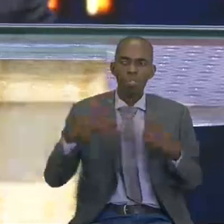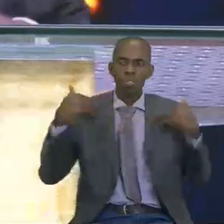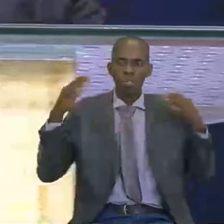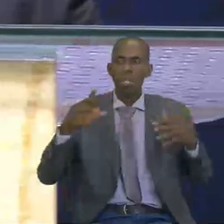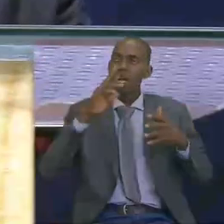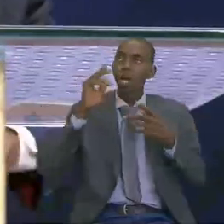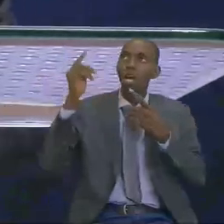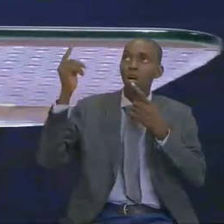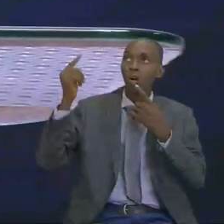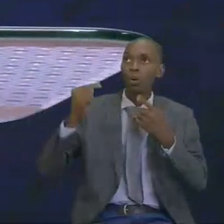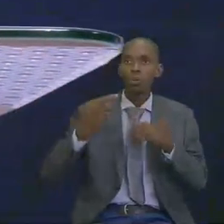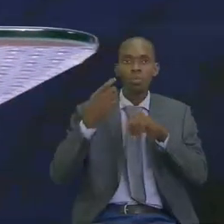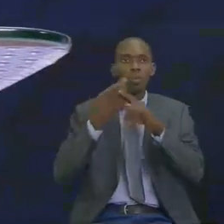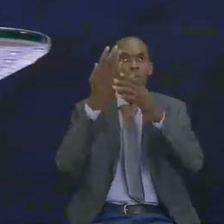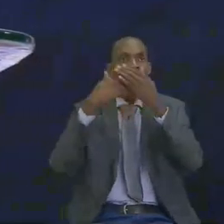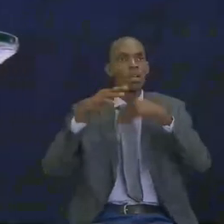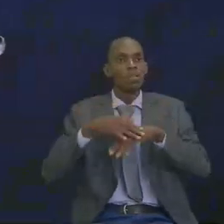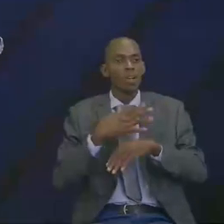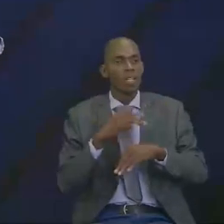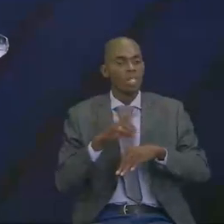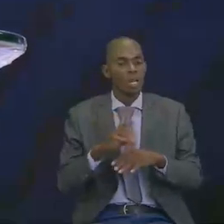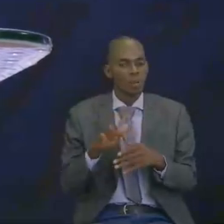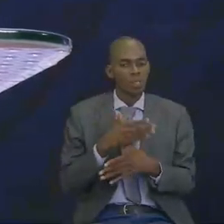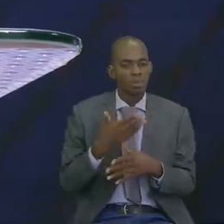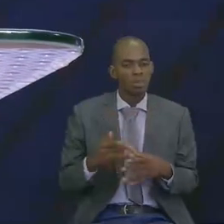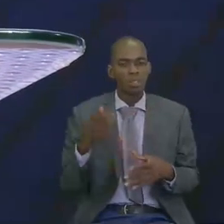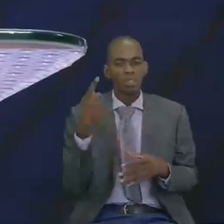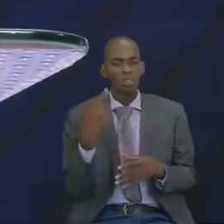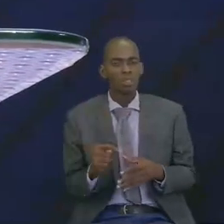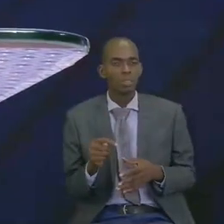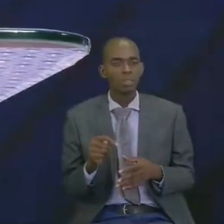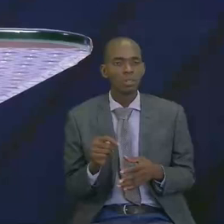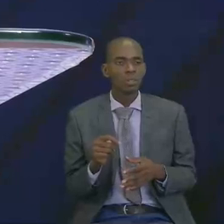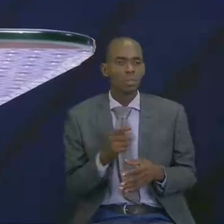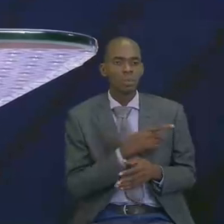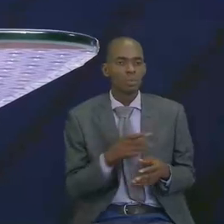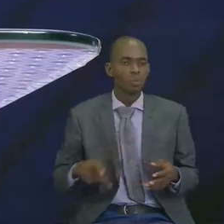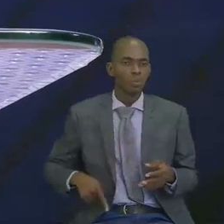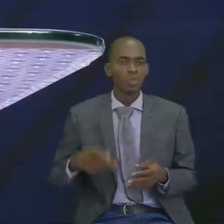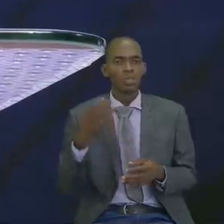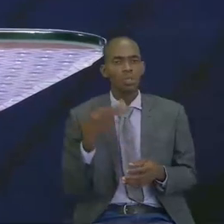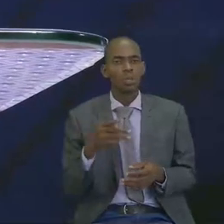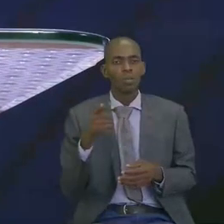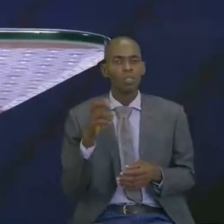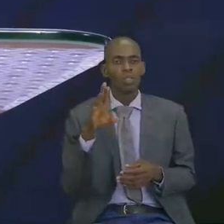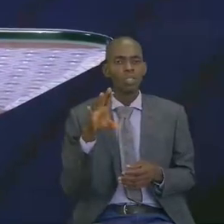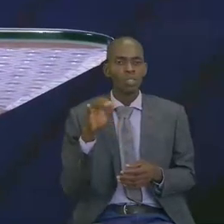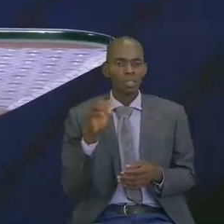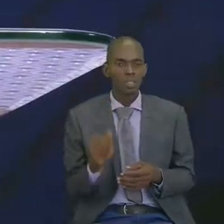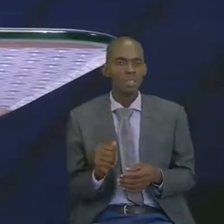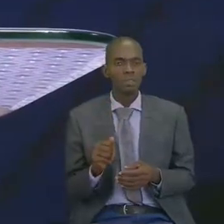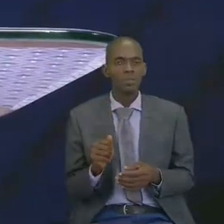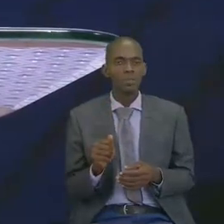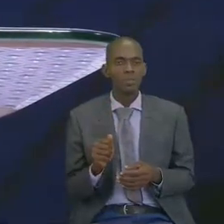cieux, entre le ciel et la terre, il y a le chef de l'empire grec, non,